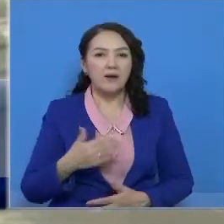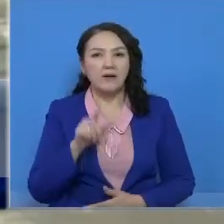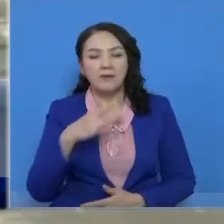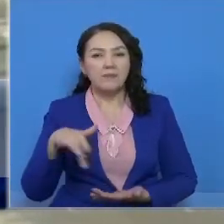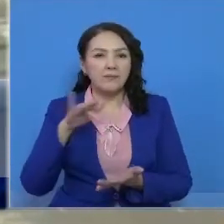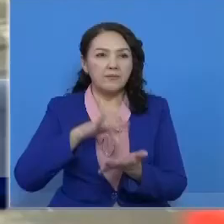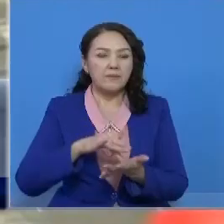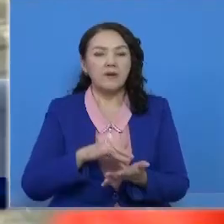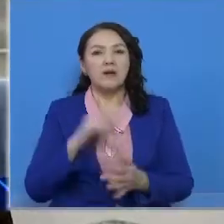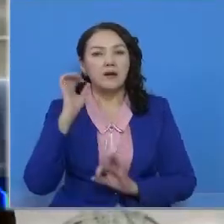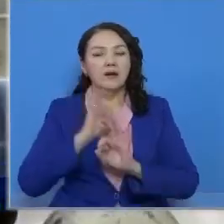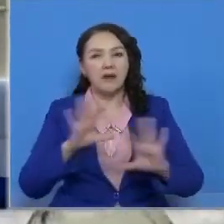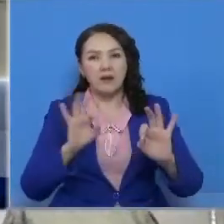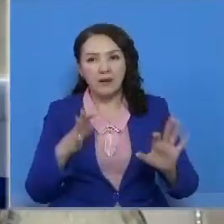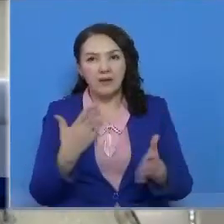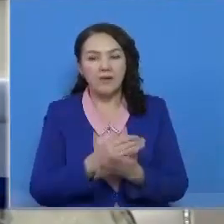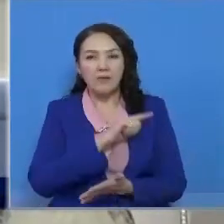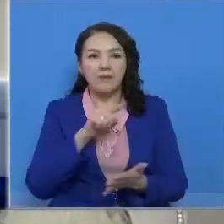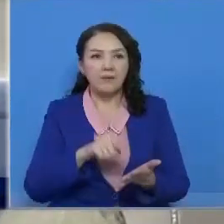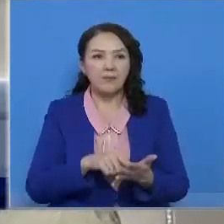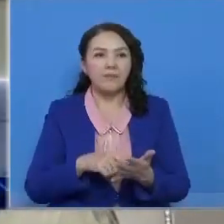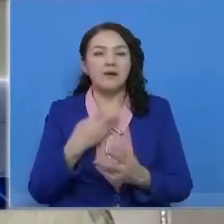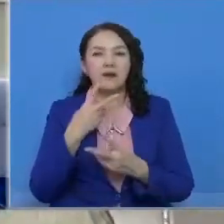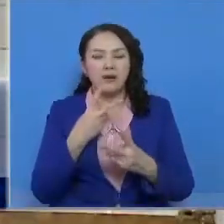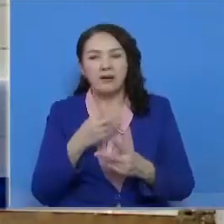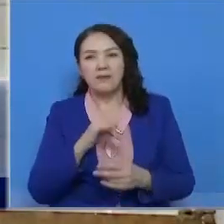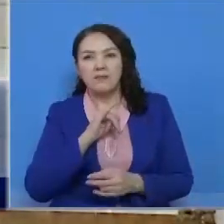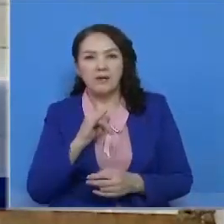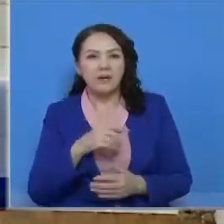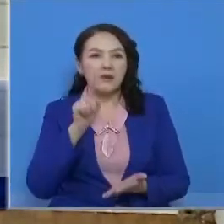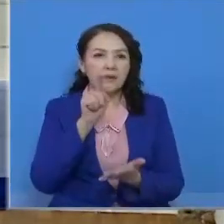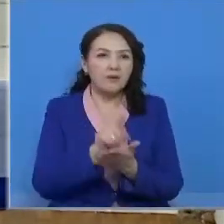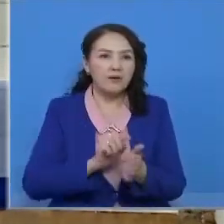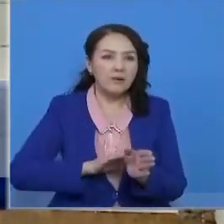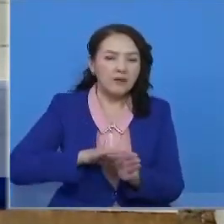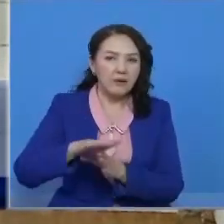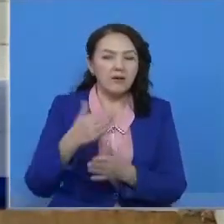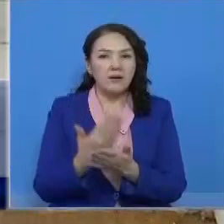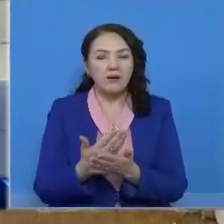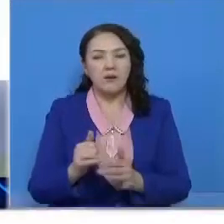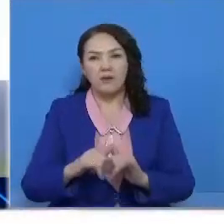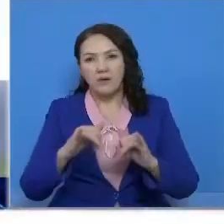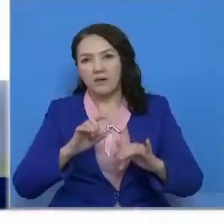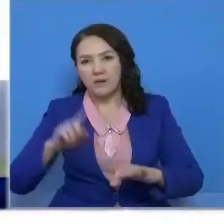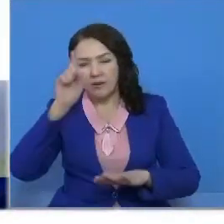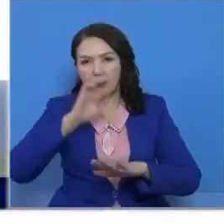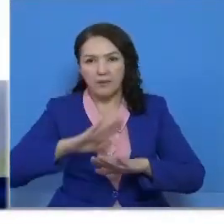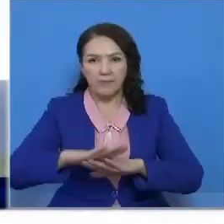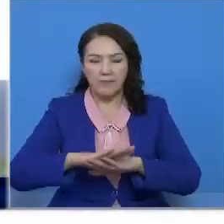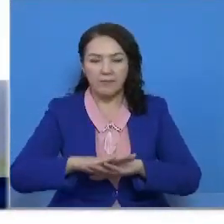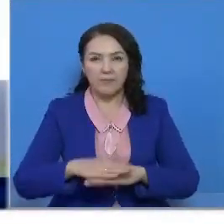вопросы вполне объяснимо Однако вопрос гуманного обращения животным должен решаться По примеру развитых стран